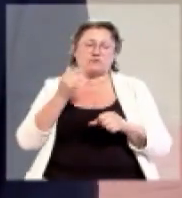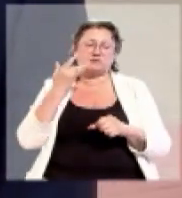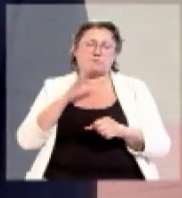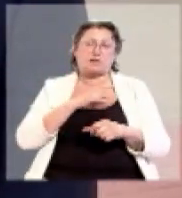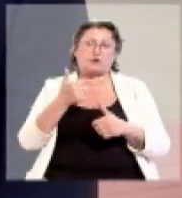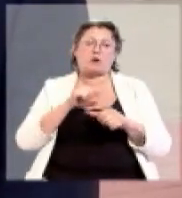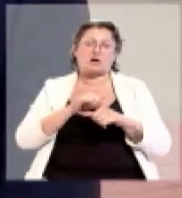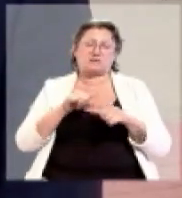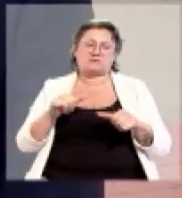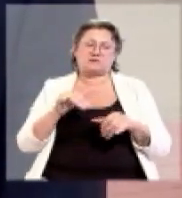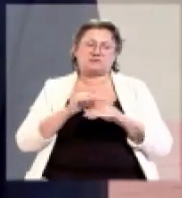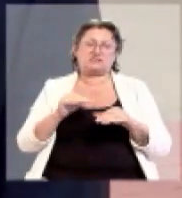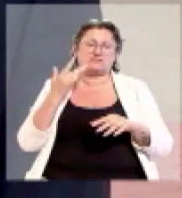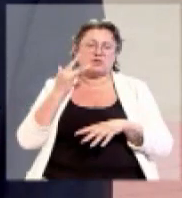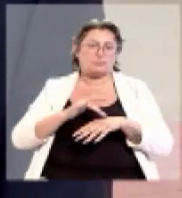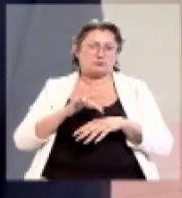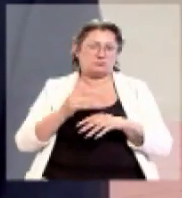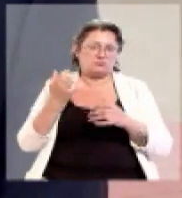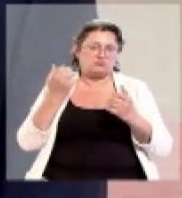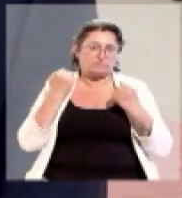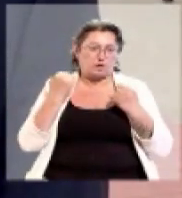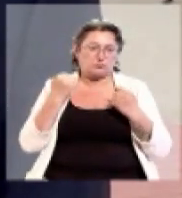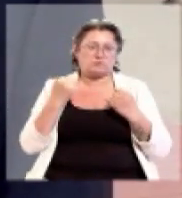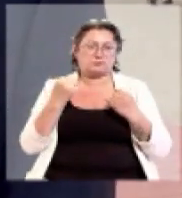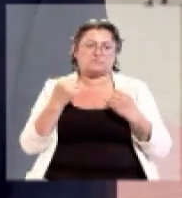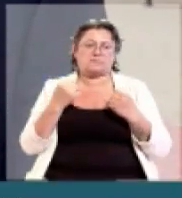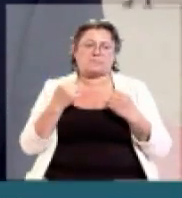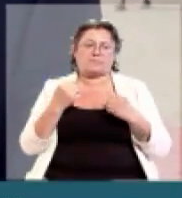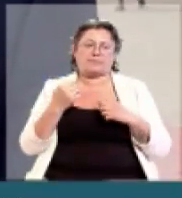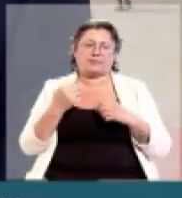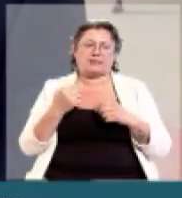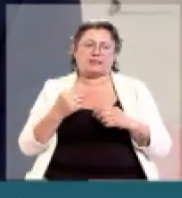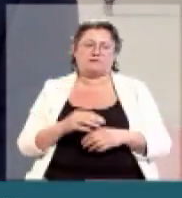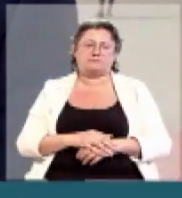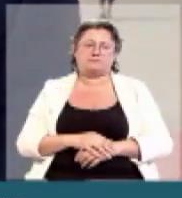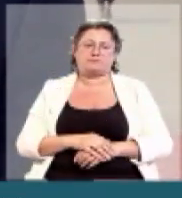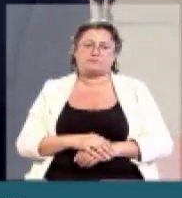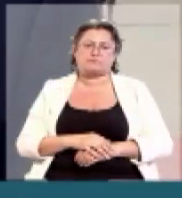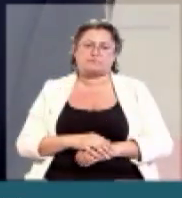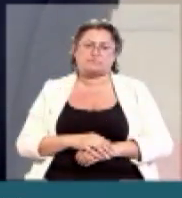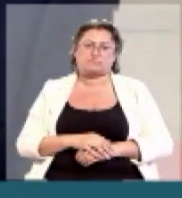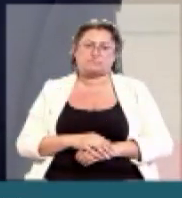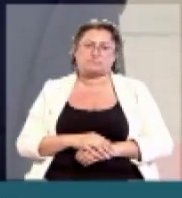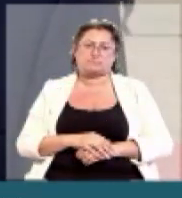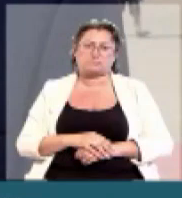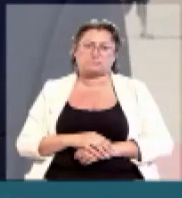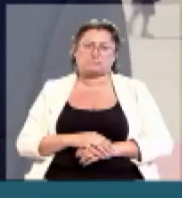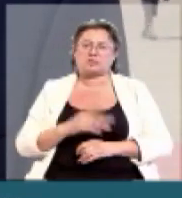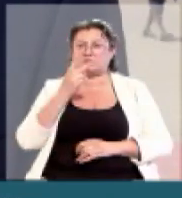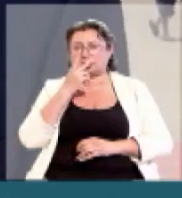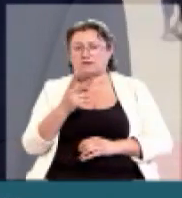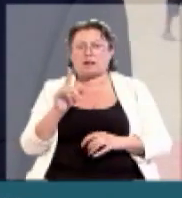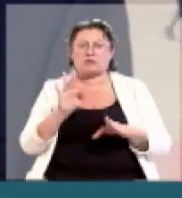развит. Дети всегда были заинтересованы именно в спорте. Не только в боксе, а вообще в спорте. И глядя